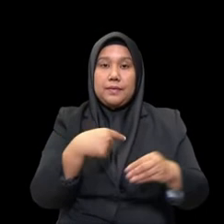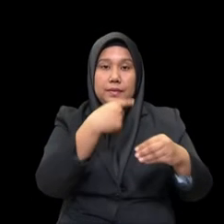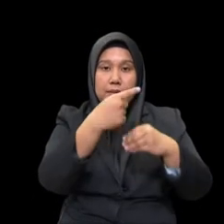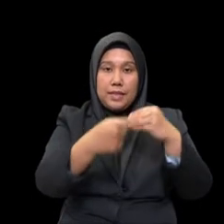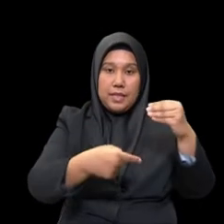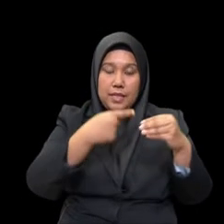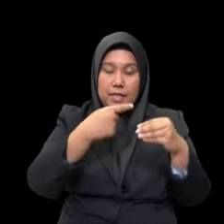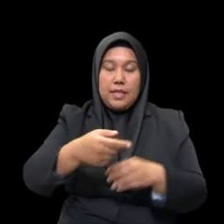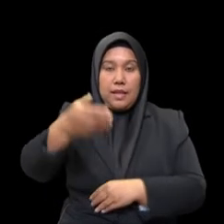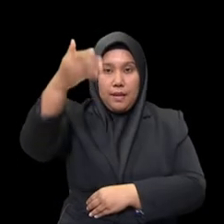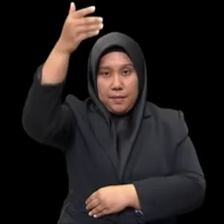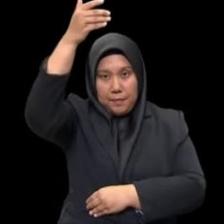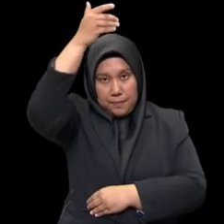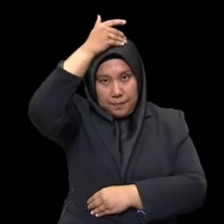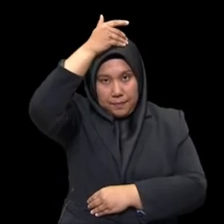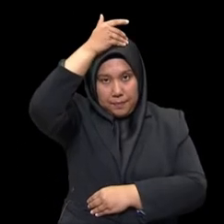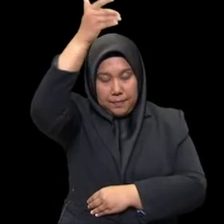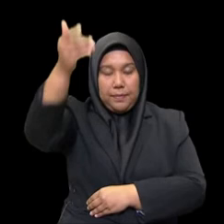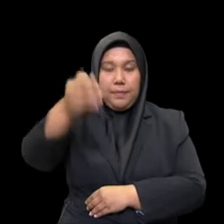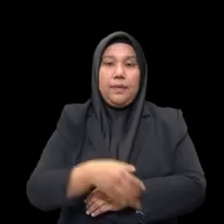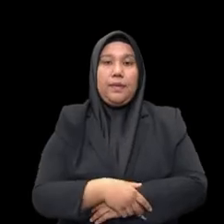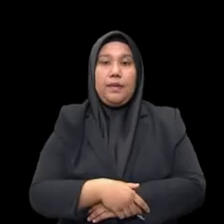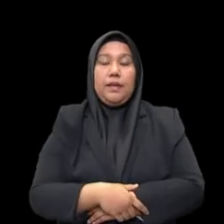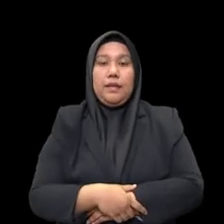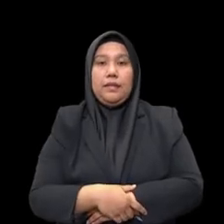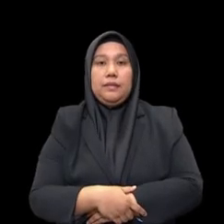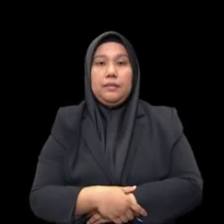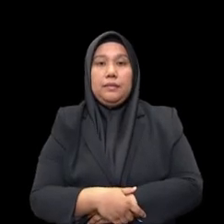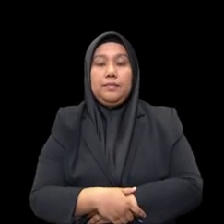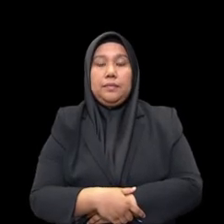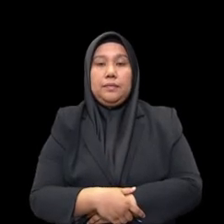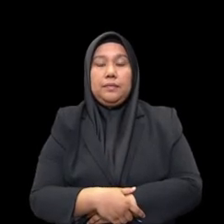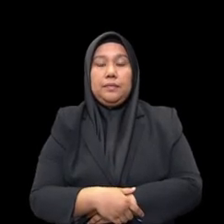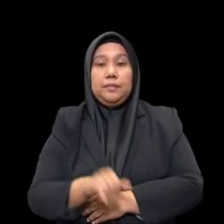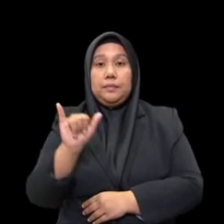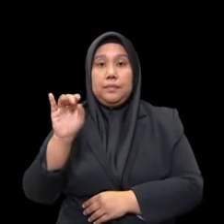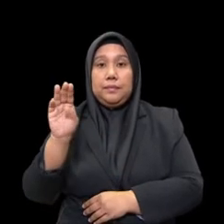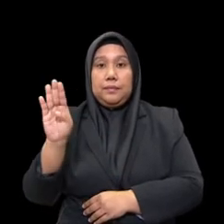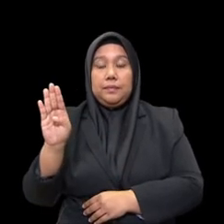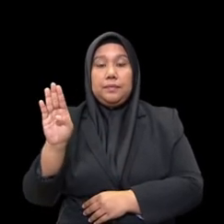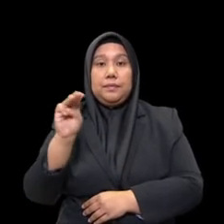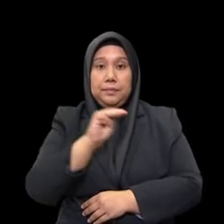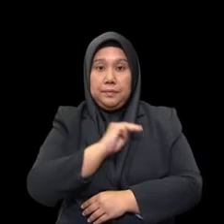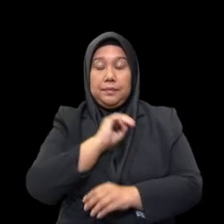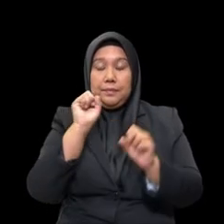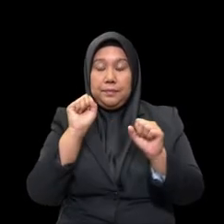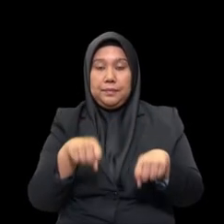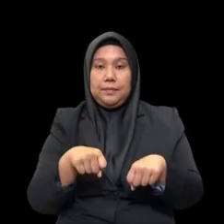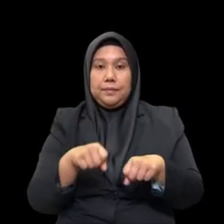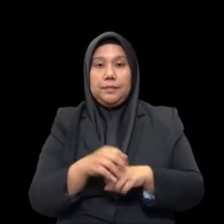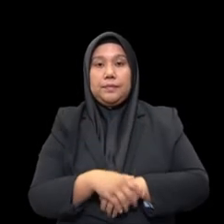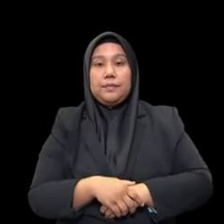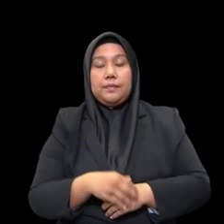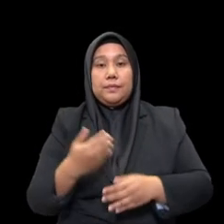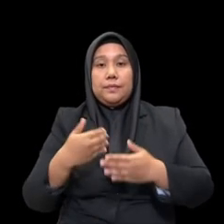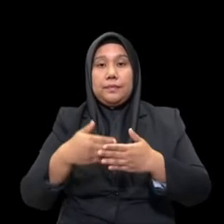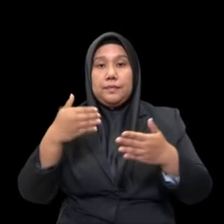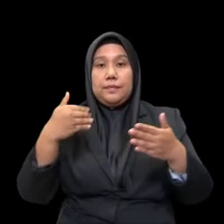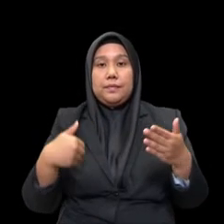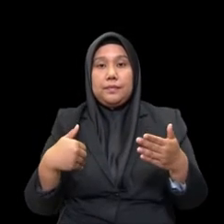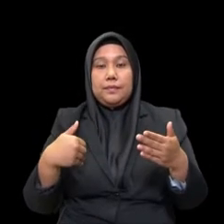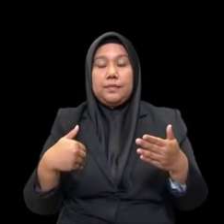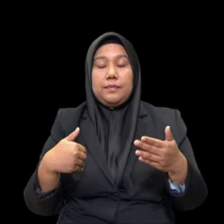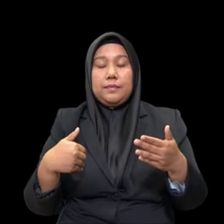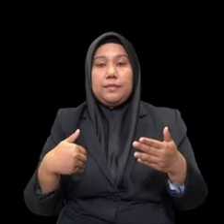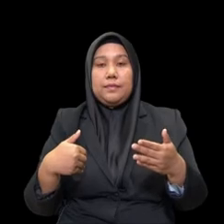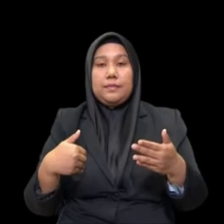kejururawatan. Tentang kejururawatan. Boleh. Ya. Maybe Menteri boleh tak? Boleh, ya. Tapi sebelum itu, bagi pihak